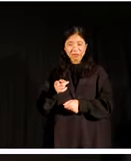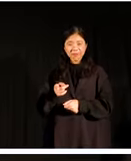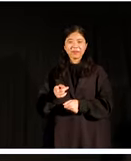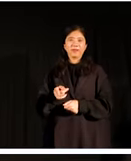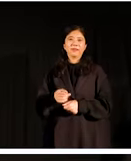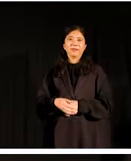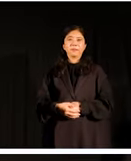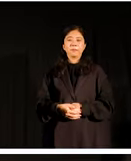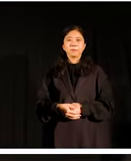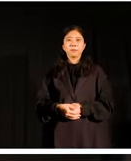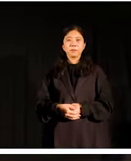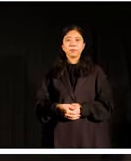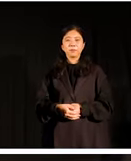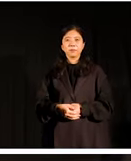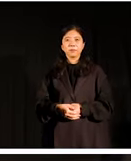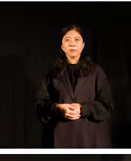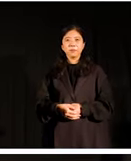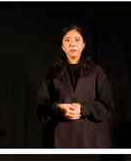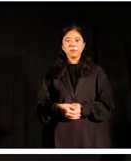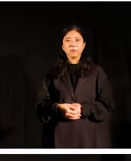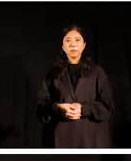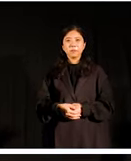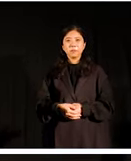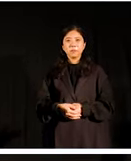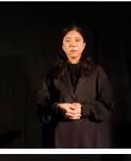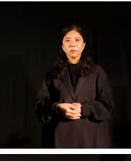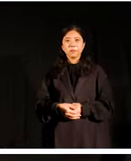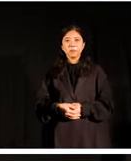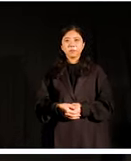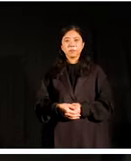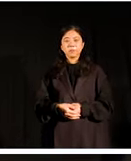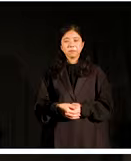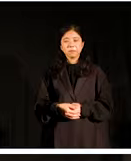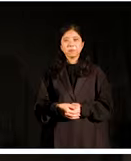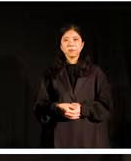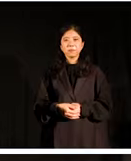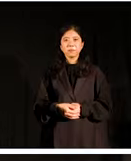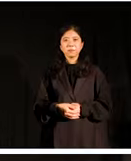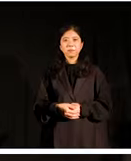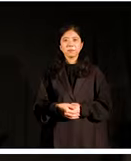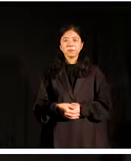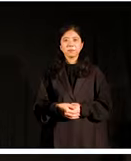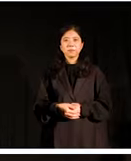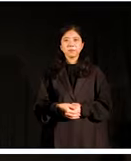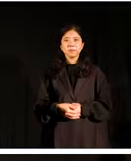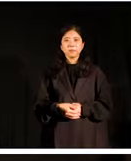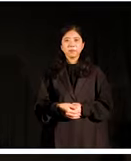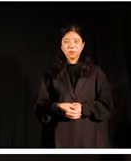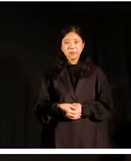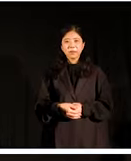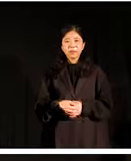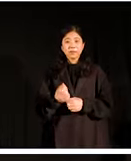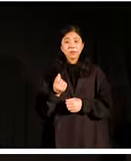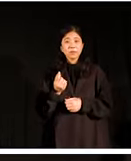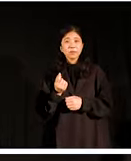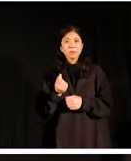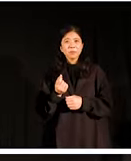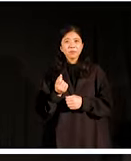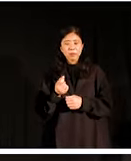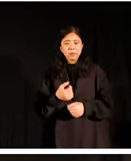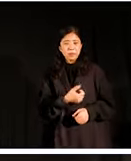差し伸べてみるだとかあとはまそういったことであのちょっとだけこうあの頑張ってみるちょっとだけ